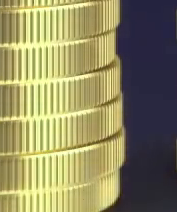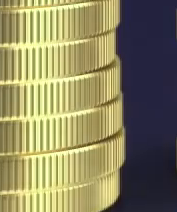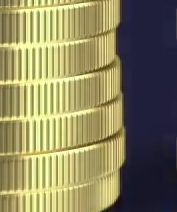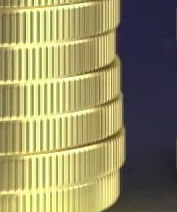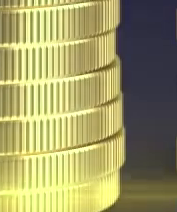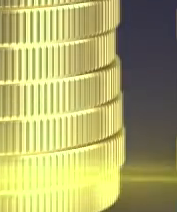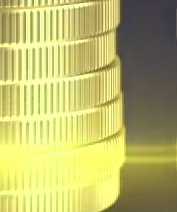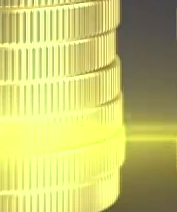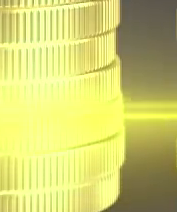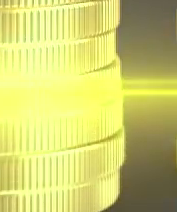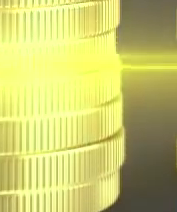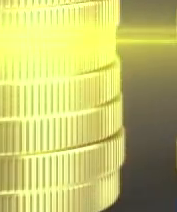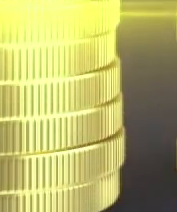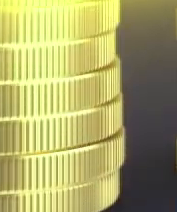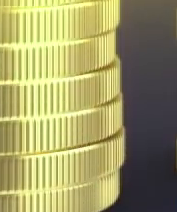және Маңғыстау облыстарында